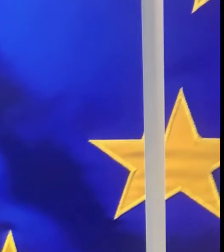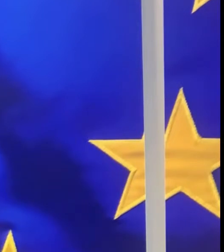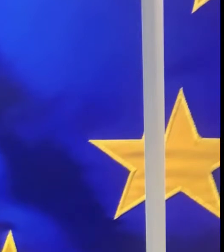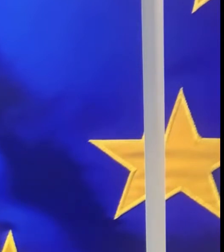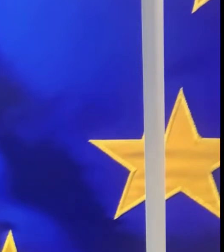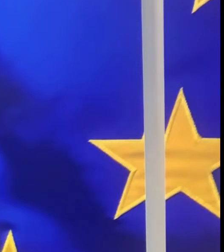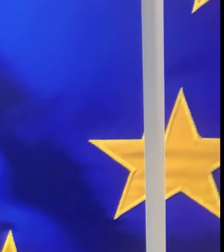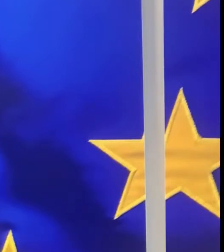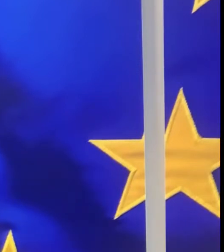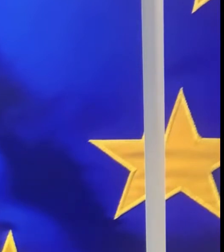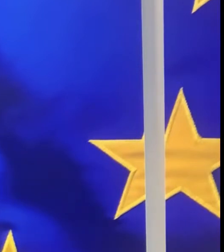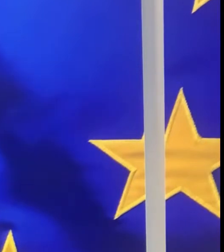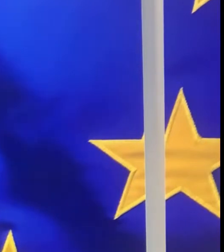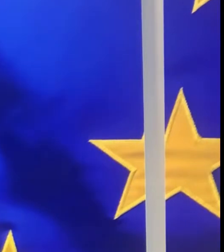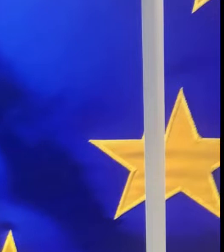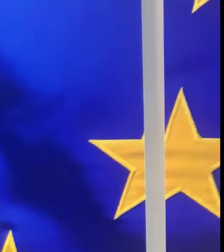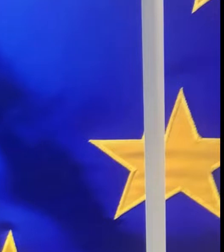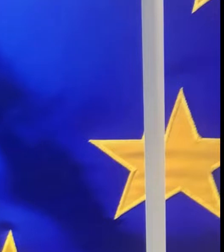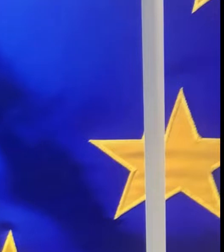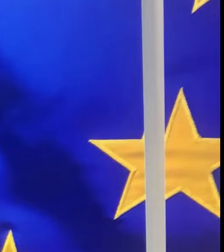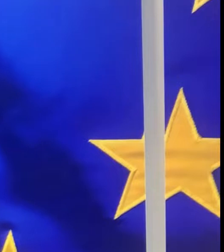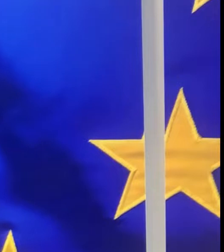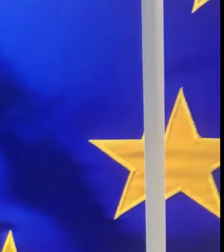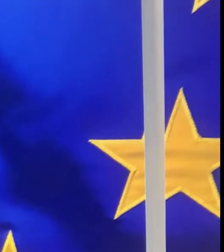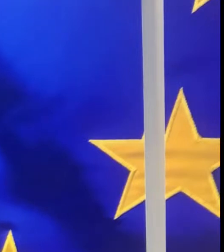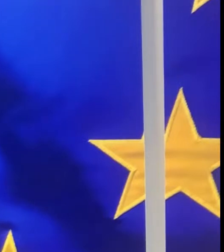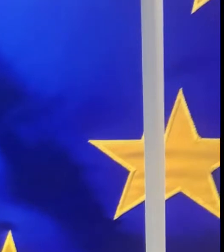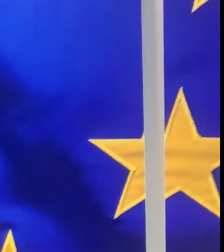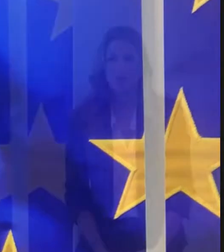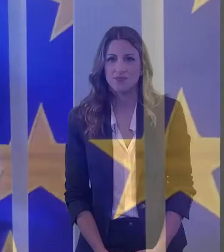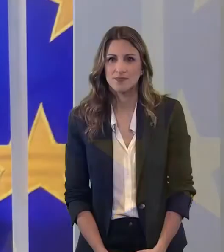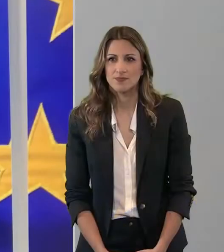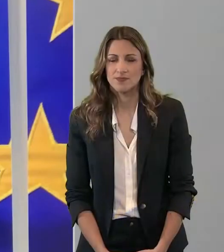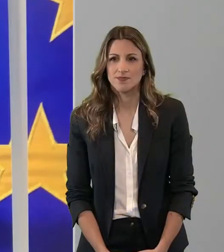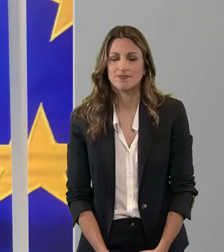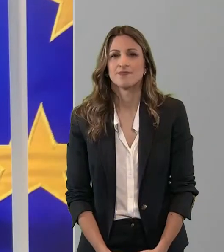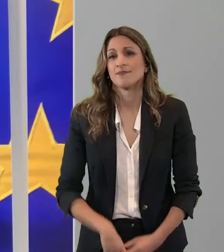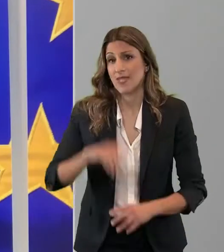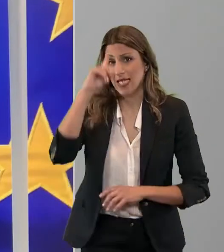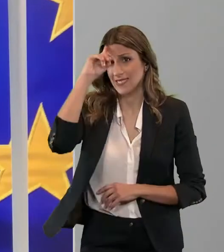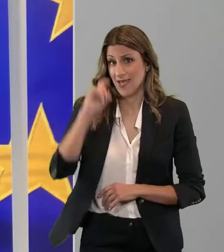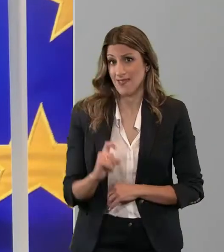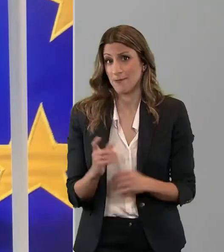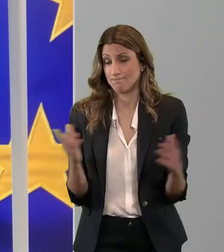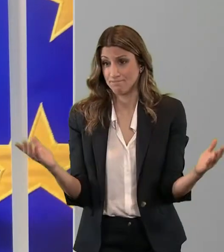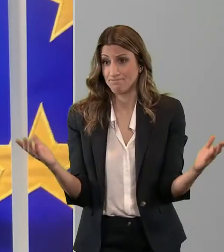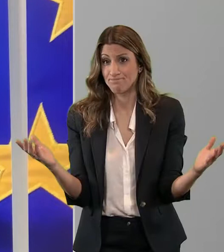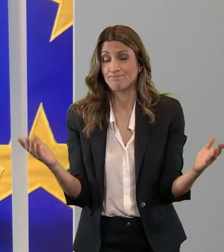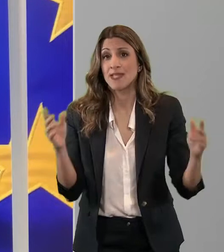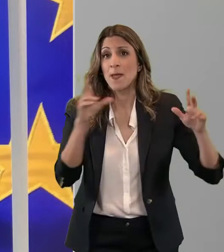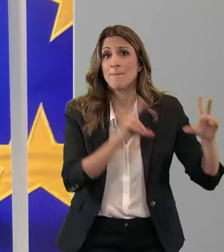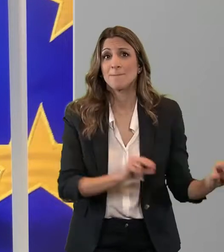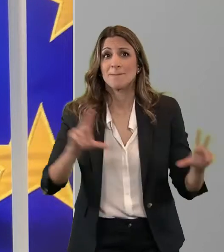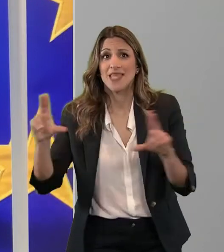ευρωπαϊκής πολιτικής για τις ψηφιακές, για την ψηφιακή μετάβαση. Όπως ξέρετε, αποτελεί μια